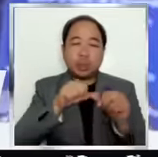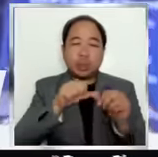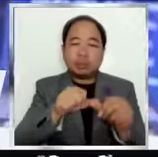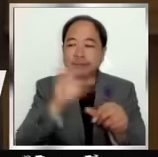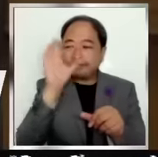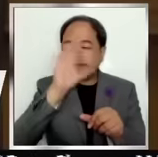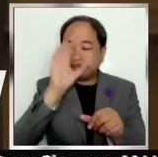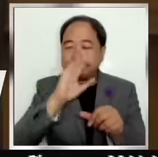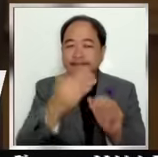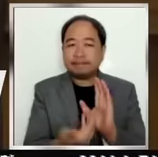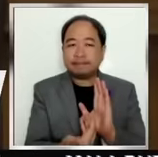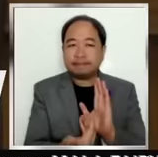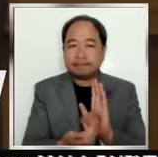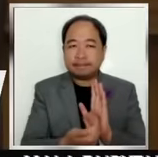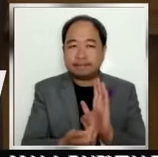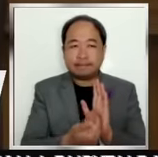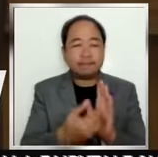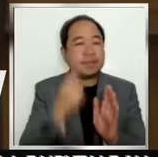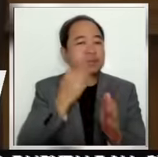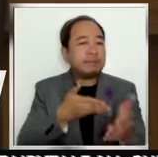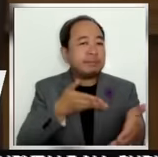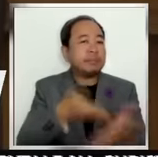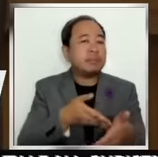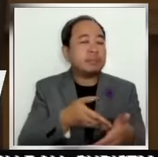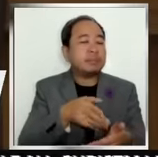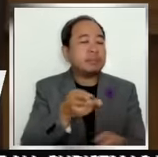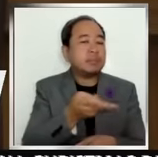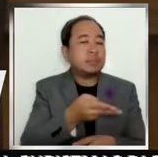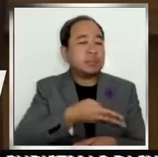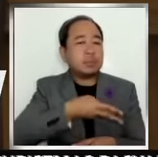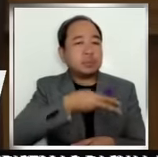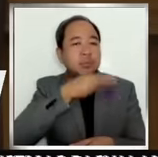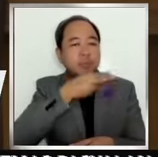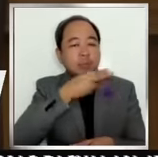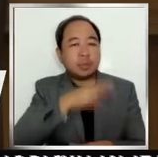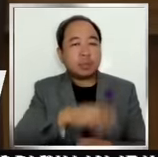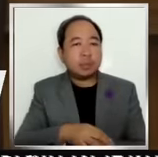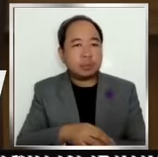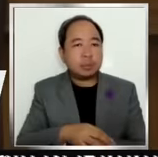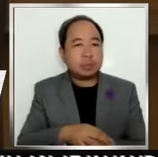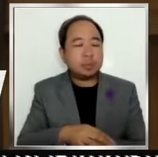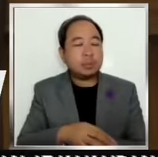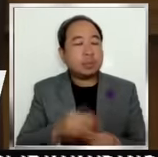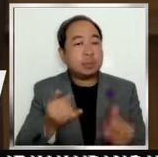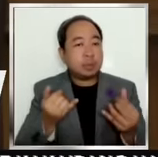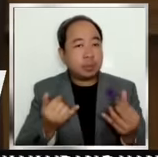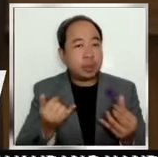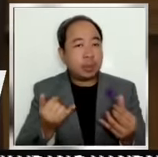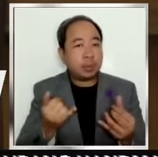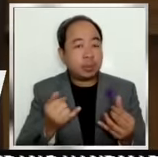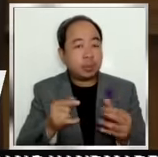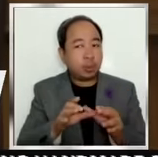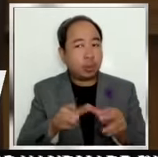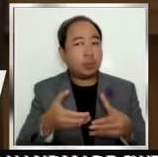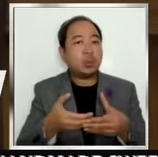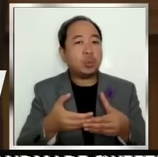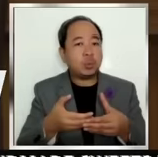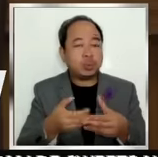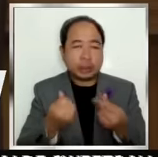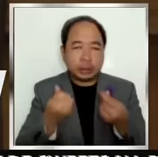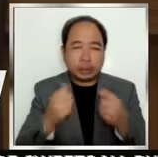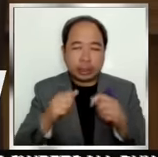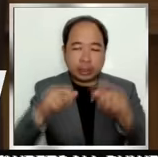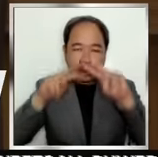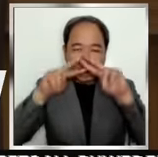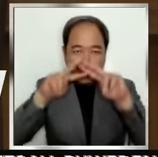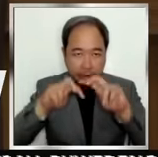suspect our PNP forensic groups chemist trying to Uh examine para makapag